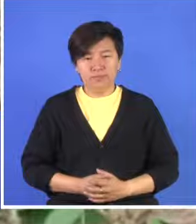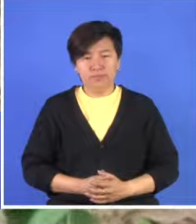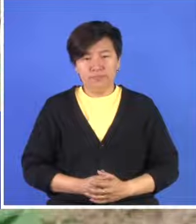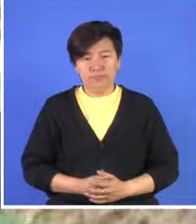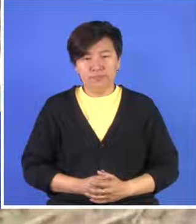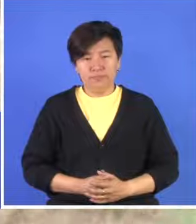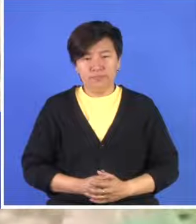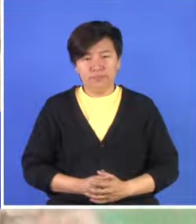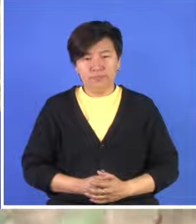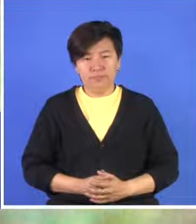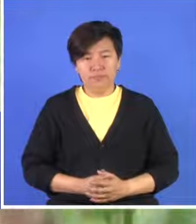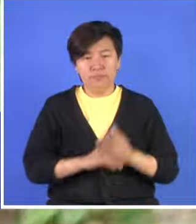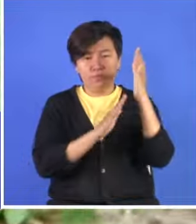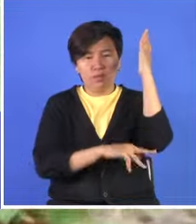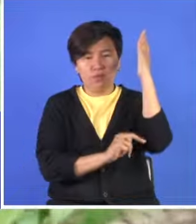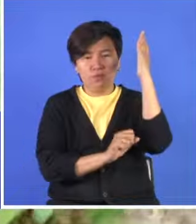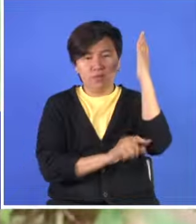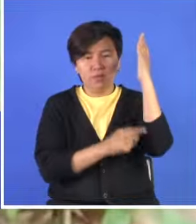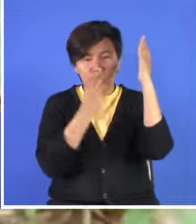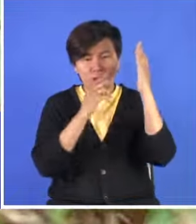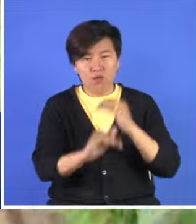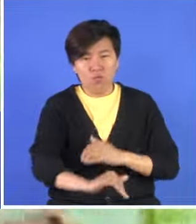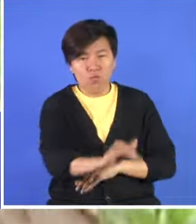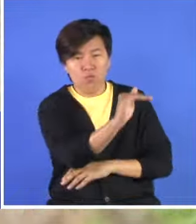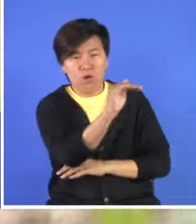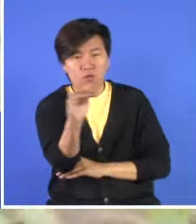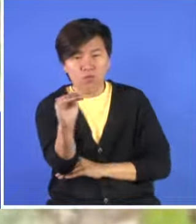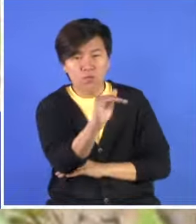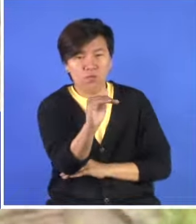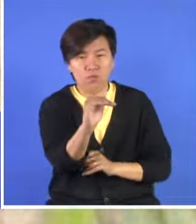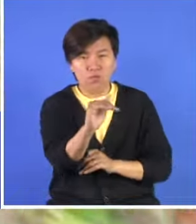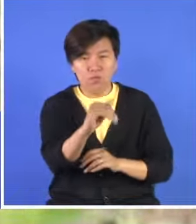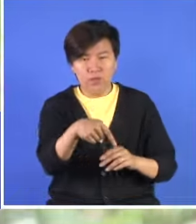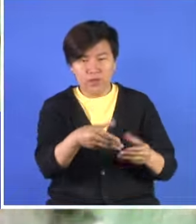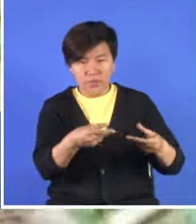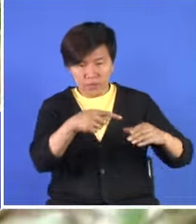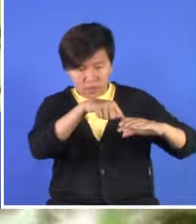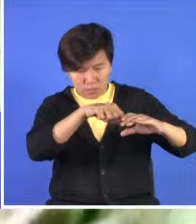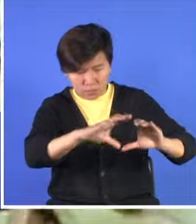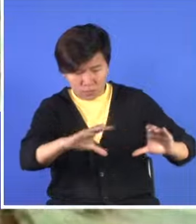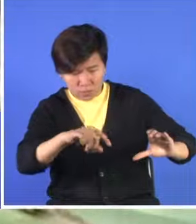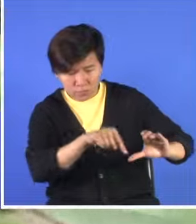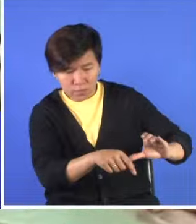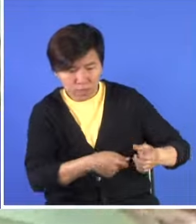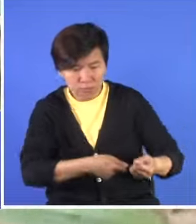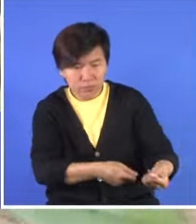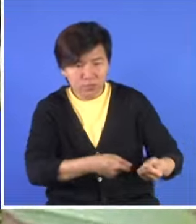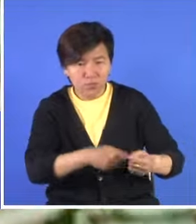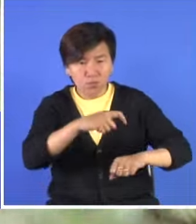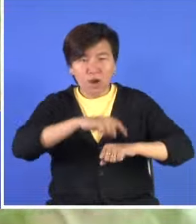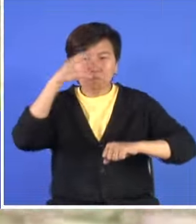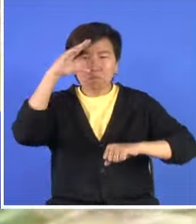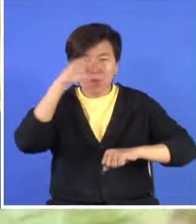ภอทุ่งใหญ่จังหวัดนครศรีธรรมราชบอกว่าไปเจองูเห่าอยู่ในโพรงหมูดินในสวนยางพาราเจอในเวลากลางคืน